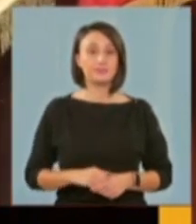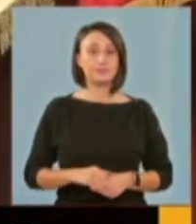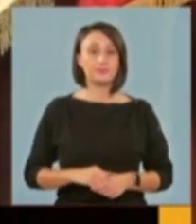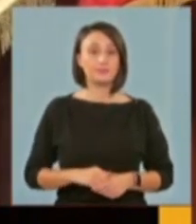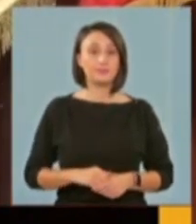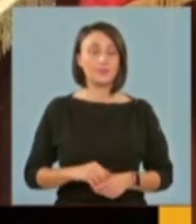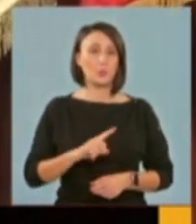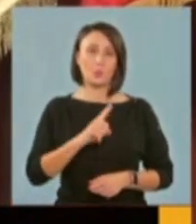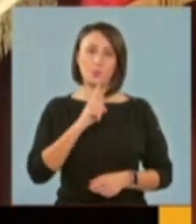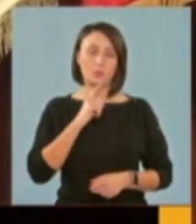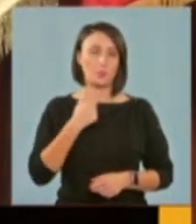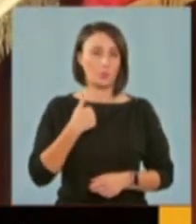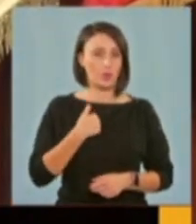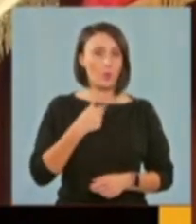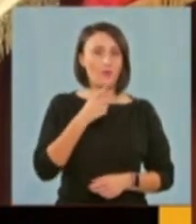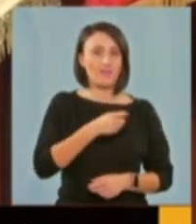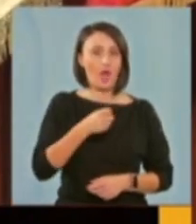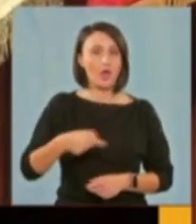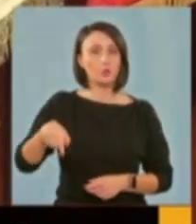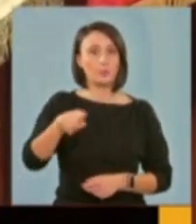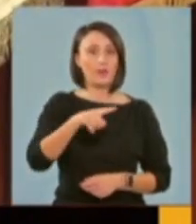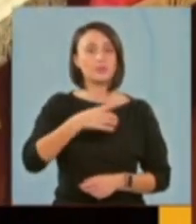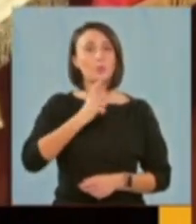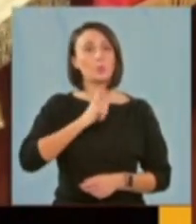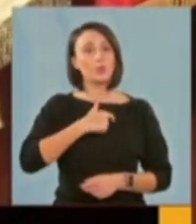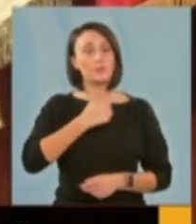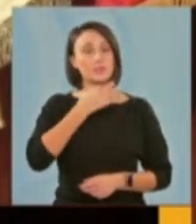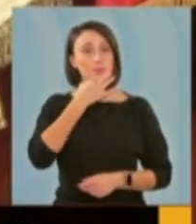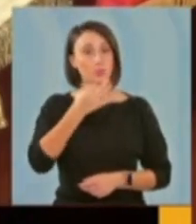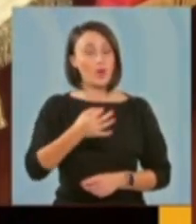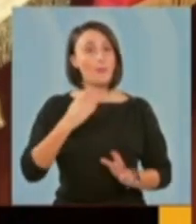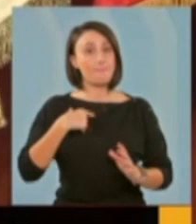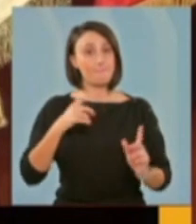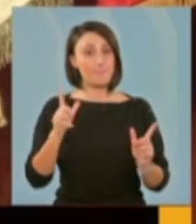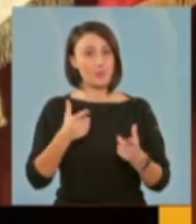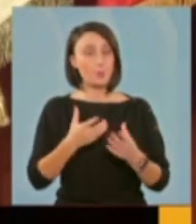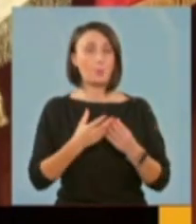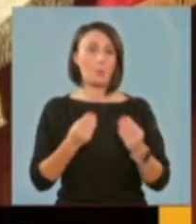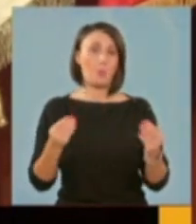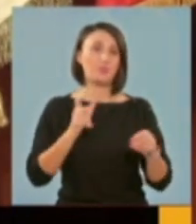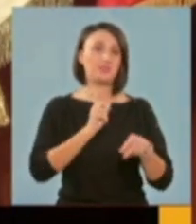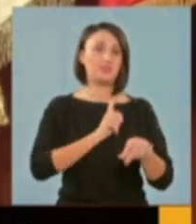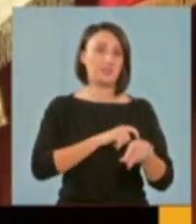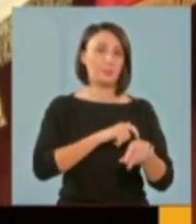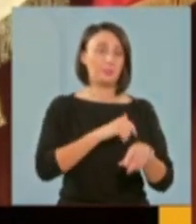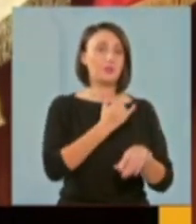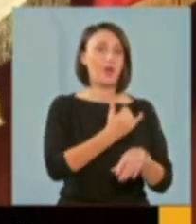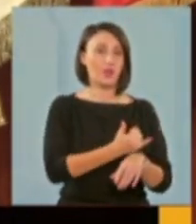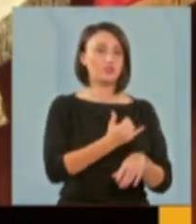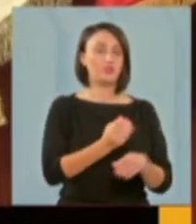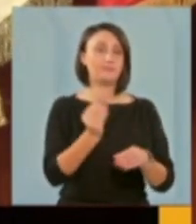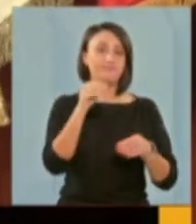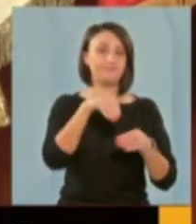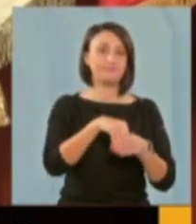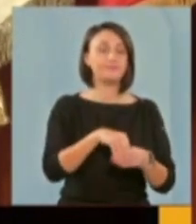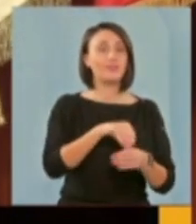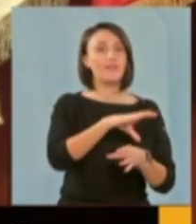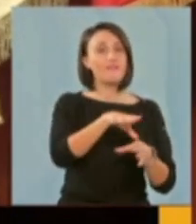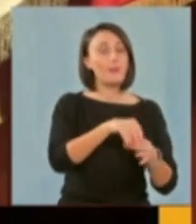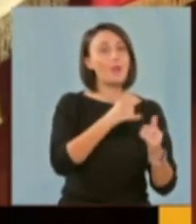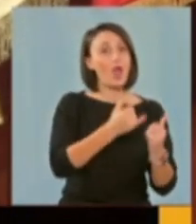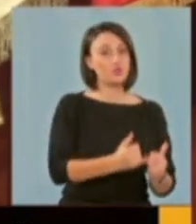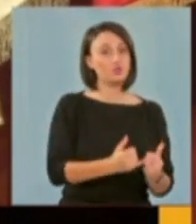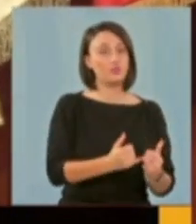nu numai eu, fiecare dintre dumneavoastră putem spune că am petrecut mai mult timp în interiorul acestei